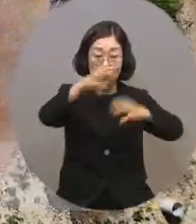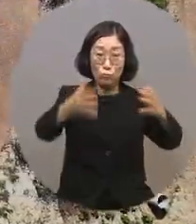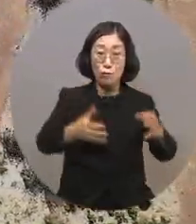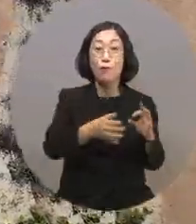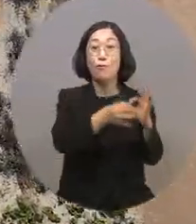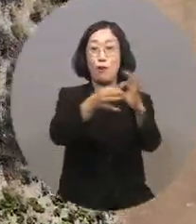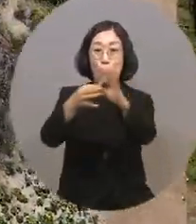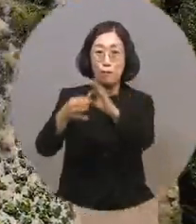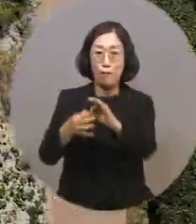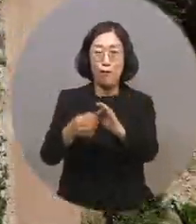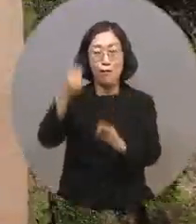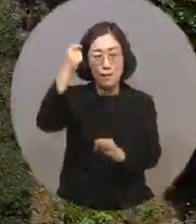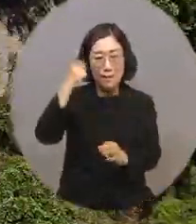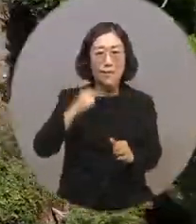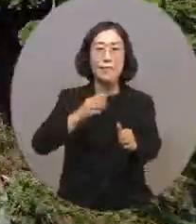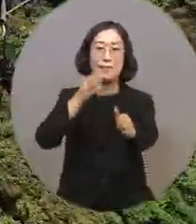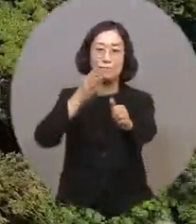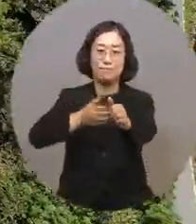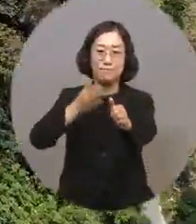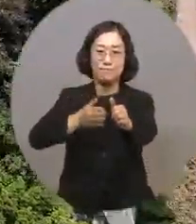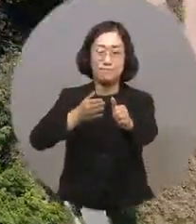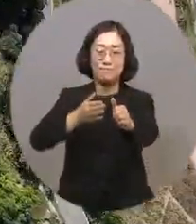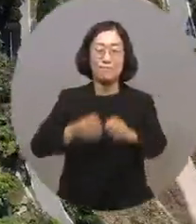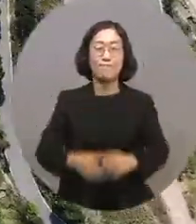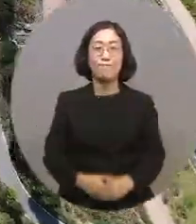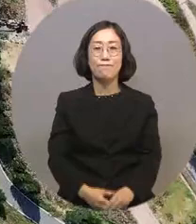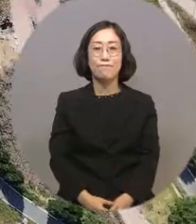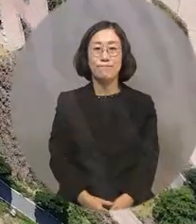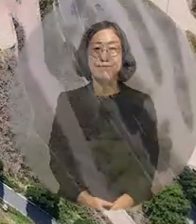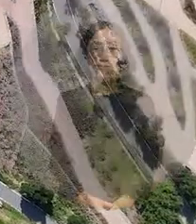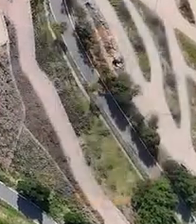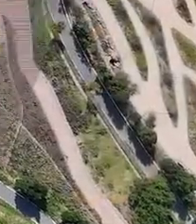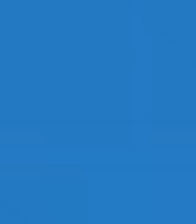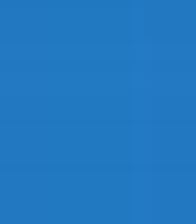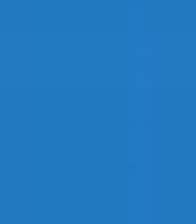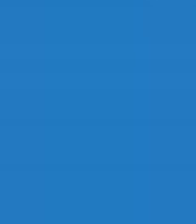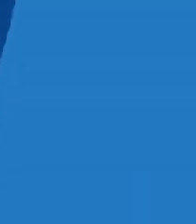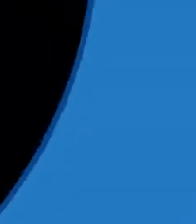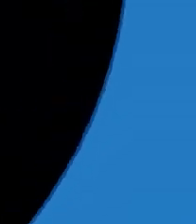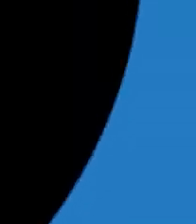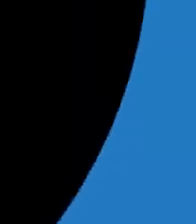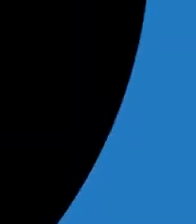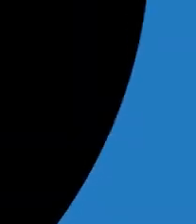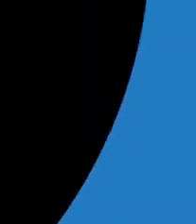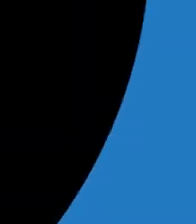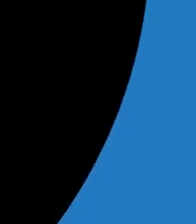바랍니다. 복지TV 뉴스 김민재입니다.